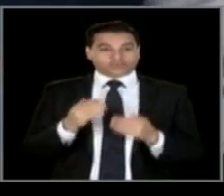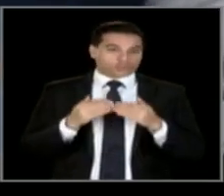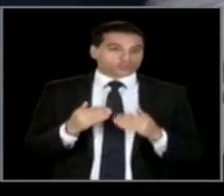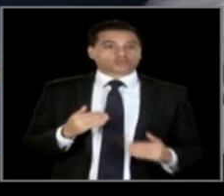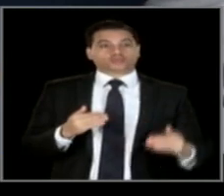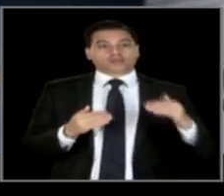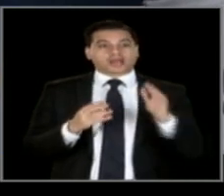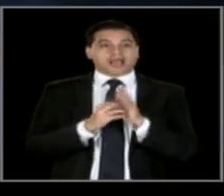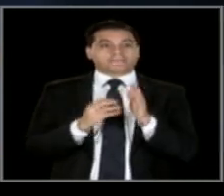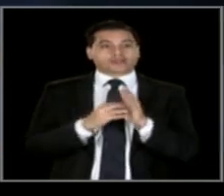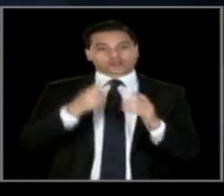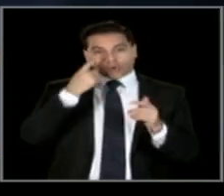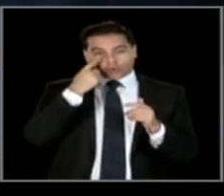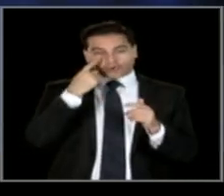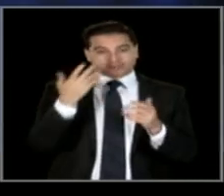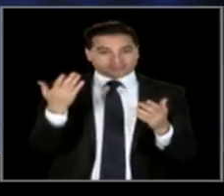وتقدمت جامعة حورس.